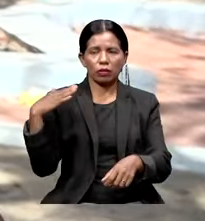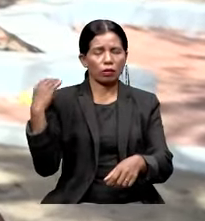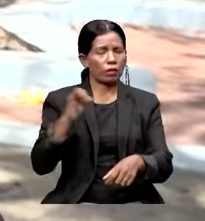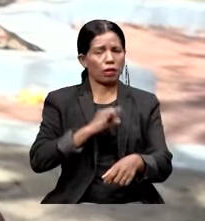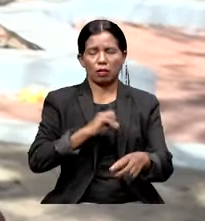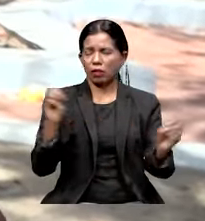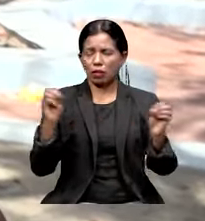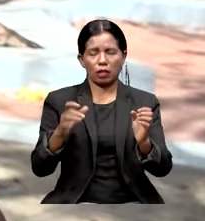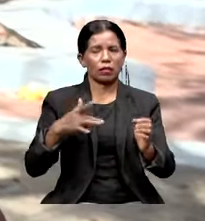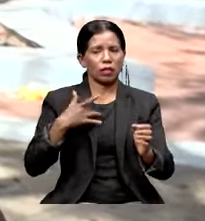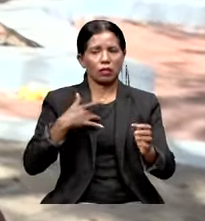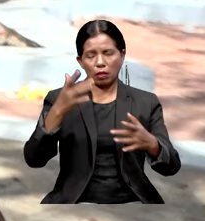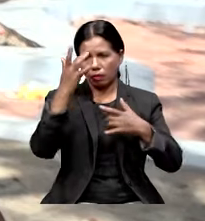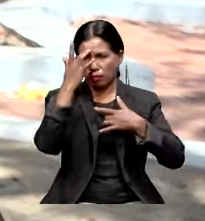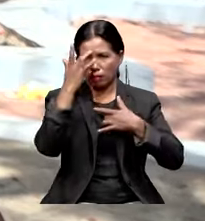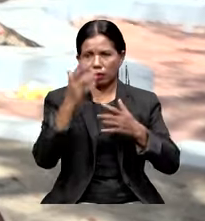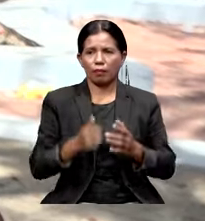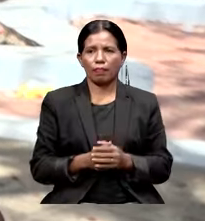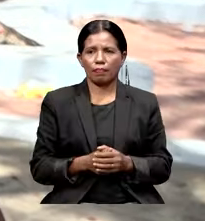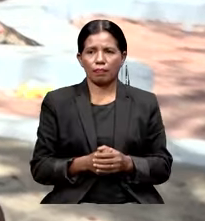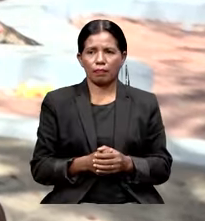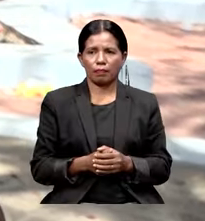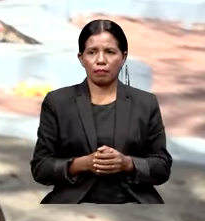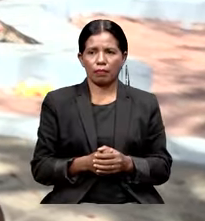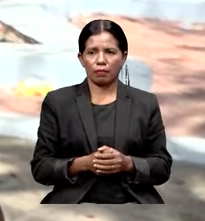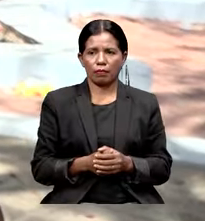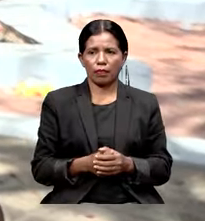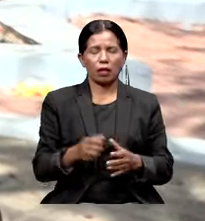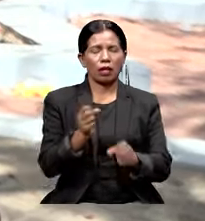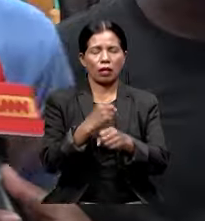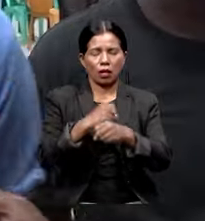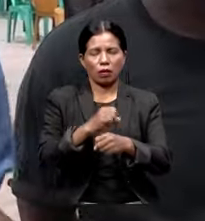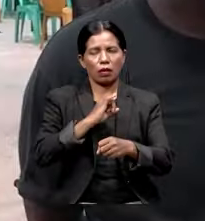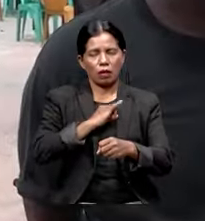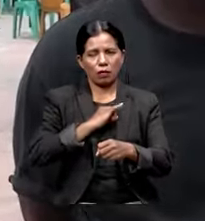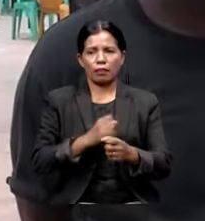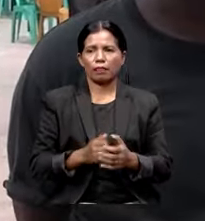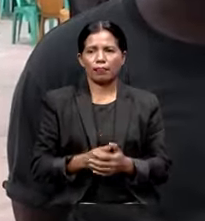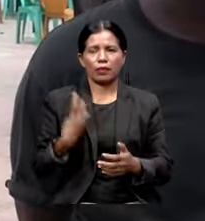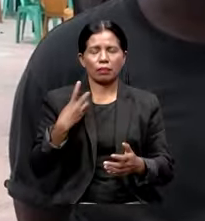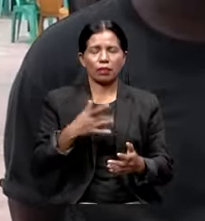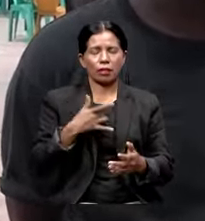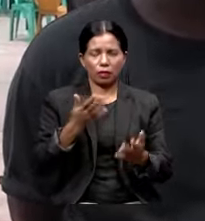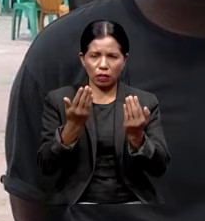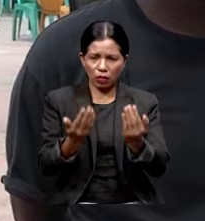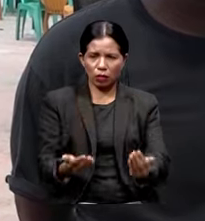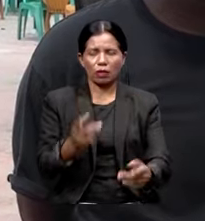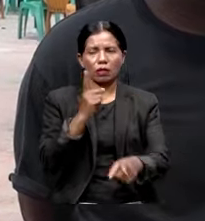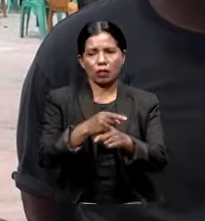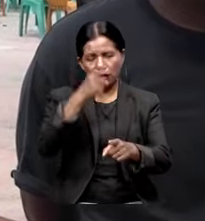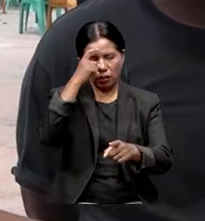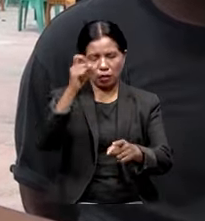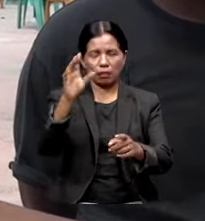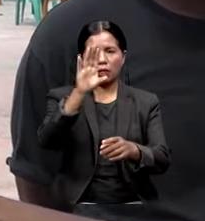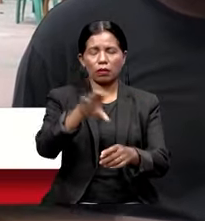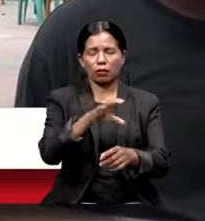senti moras neve atu atrapalha haus. Ami sinti toran tebes tamba kruzoben hamutu